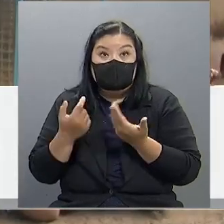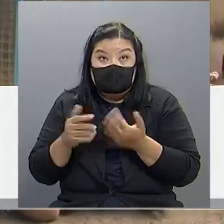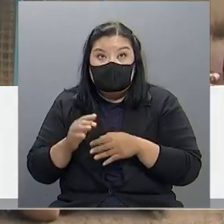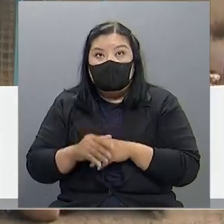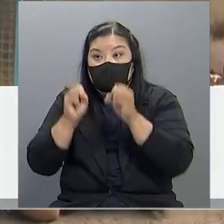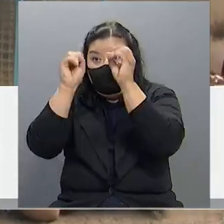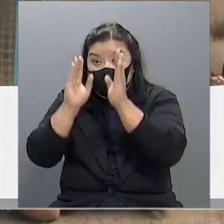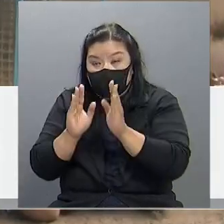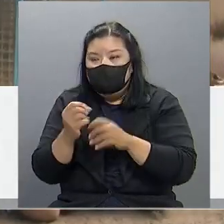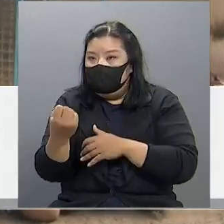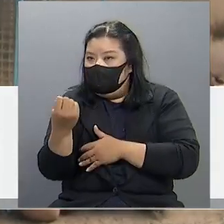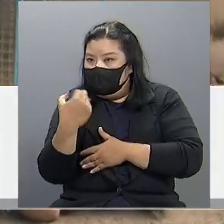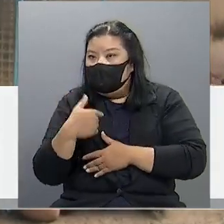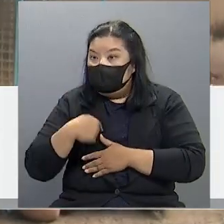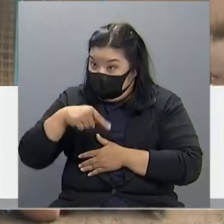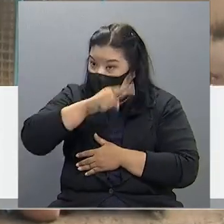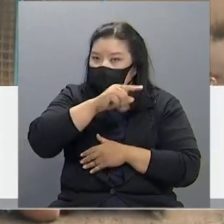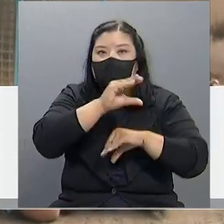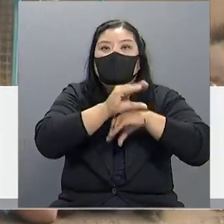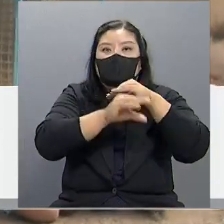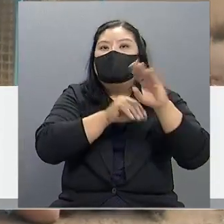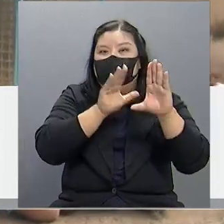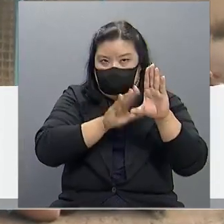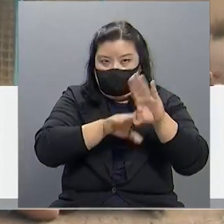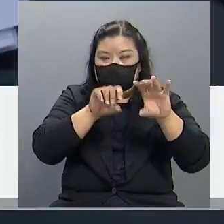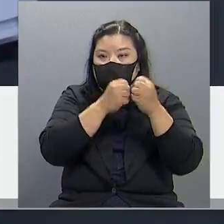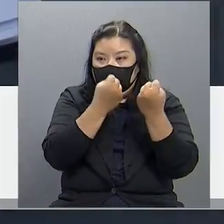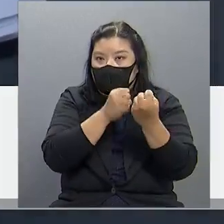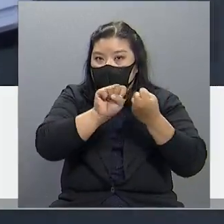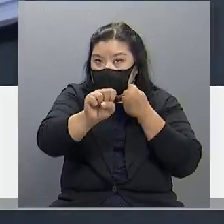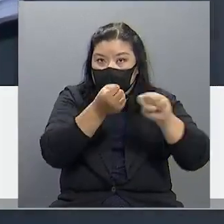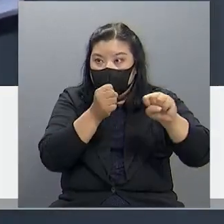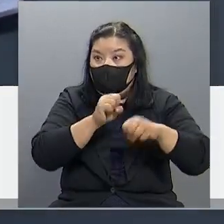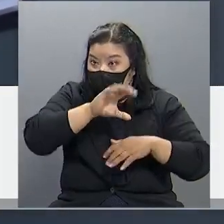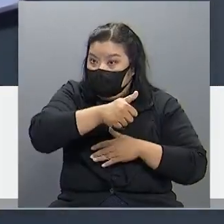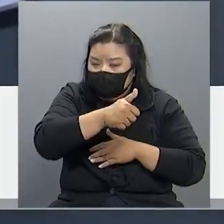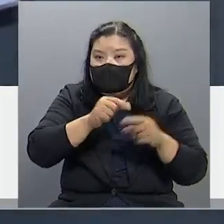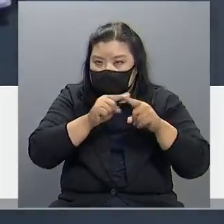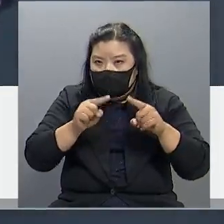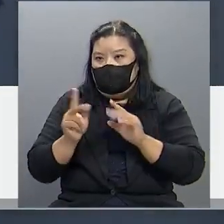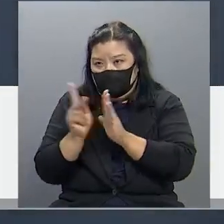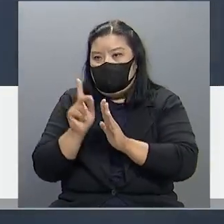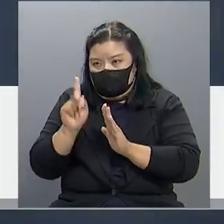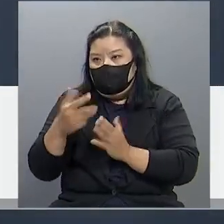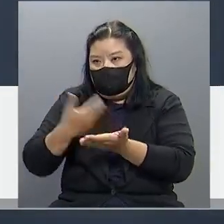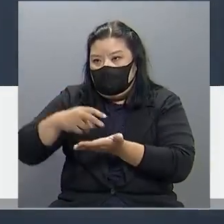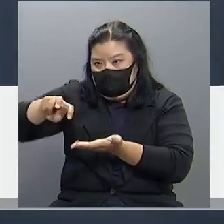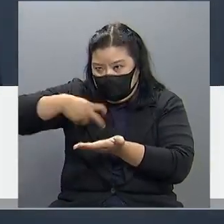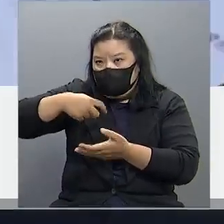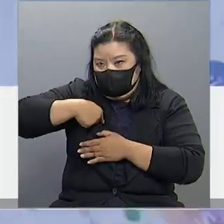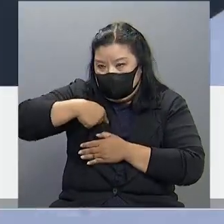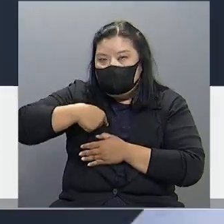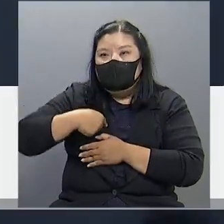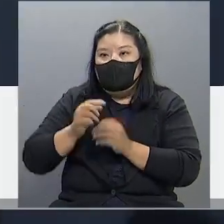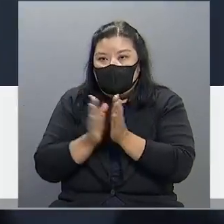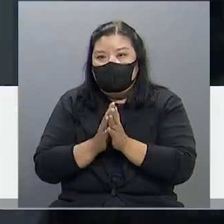จะให้เข้าร่วมโครงการเป็นนักกีฬาของสมาคมกีฬาเทควันโดแห่งประเทศไทยแต่มีเงื่อนไขต้องจ่ายเงินดำเนินการทั้งหมด 25,000 บาท